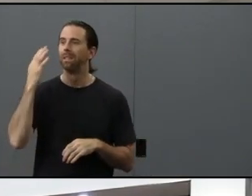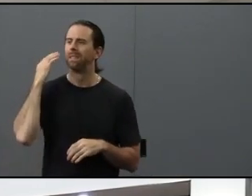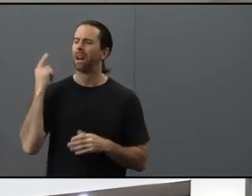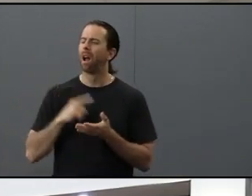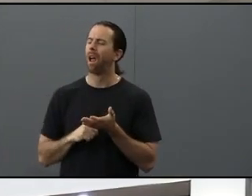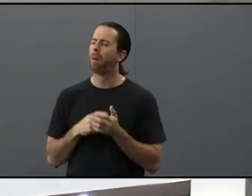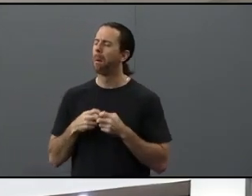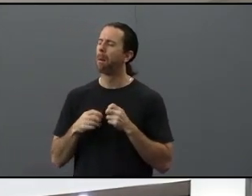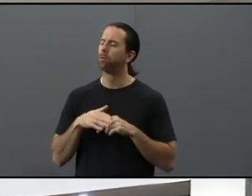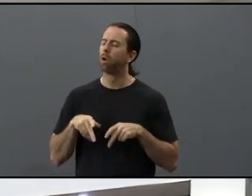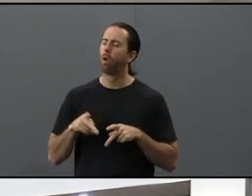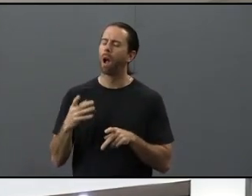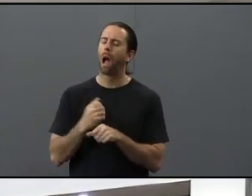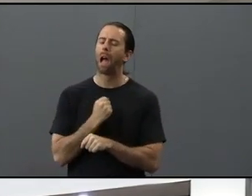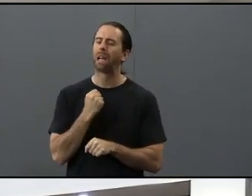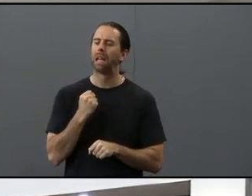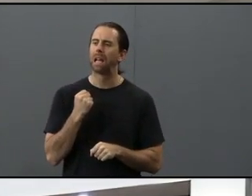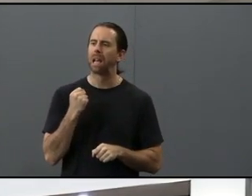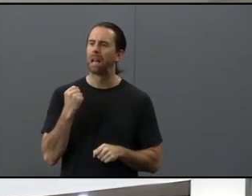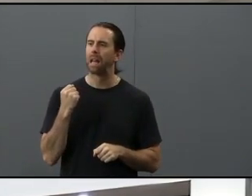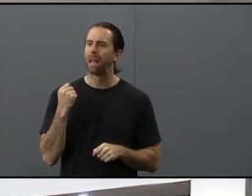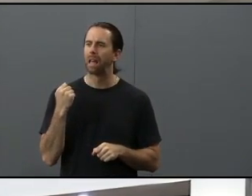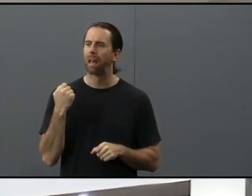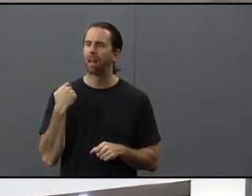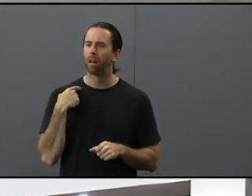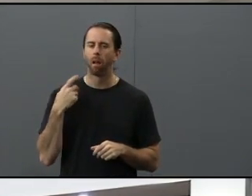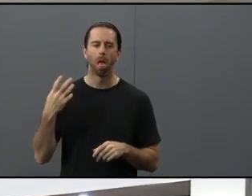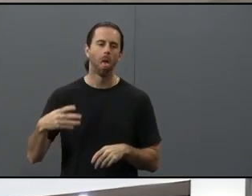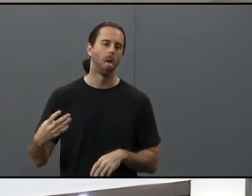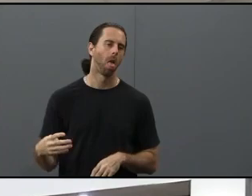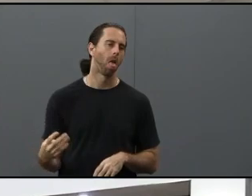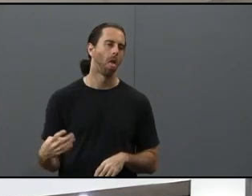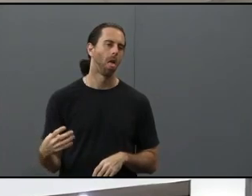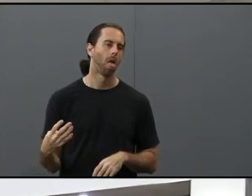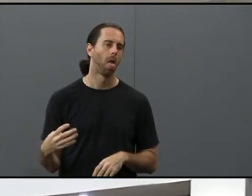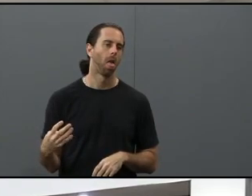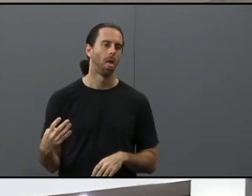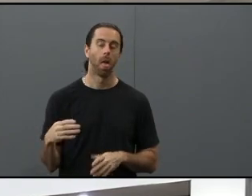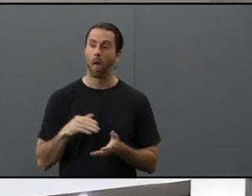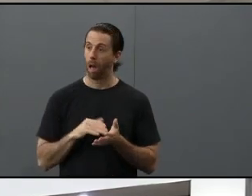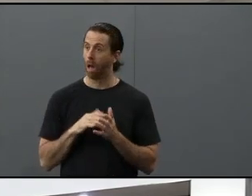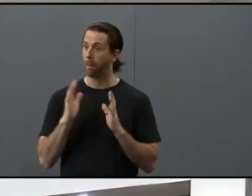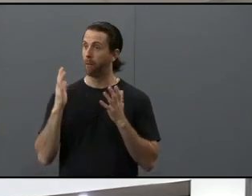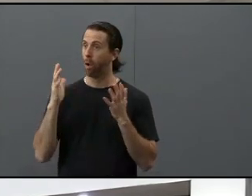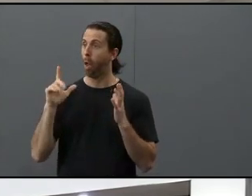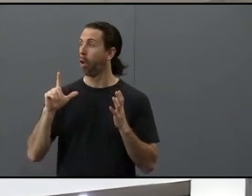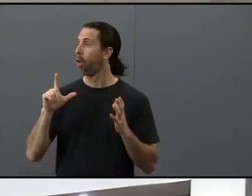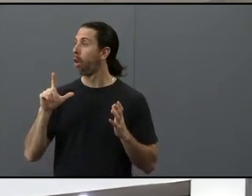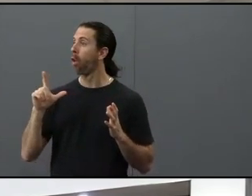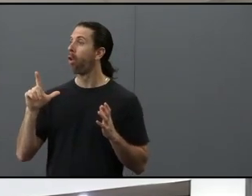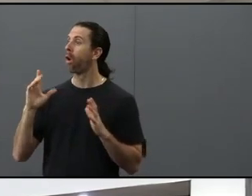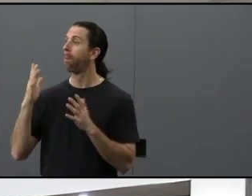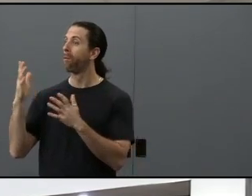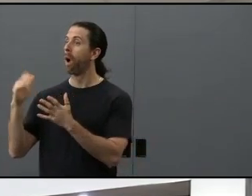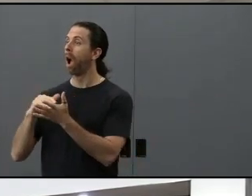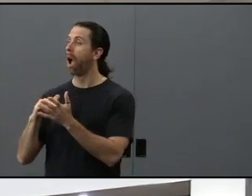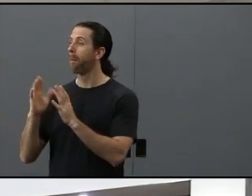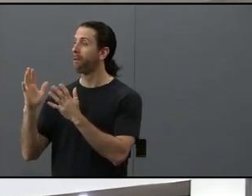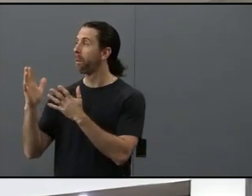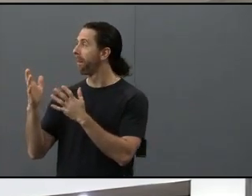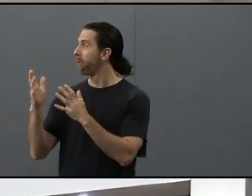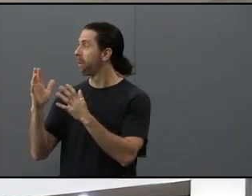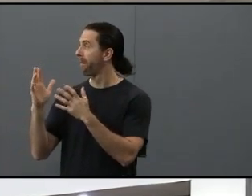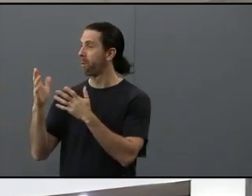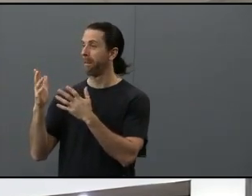le problème de la rue gagnée l'eau coulait 24h sur 24 pendant des années autre fcitation bravo Luc tu as réglé le problème de la rue gagé